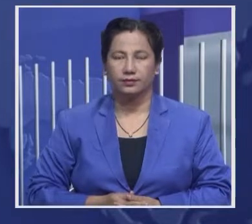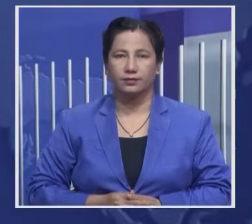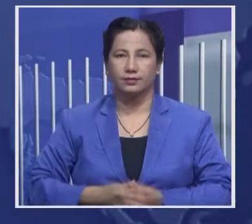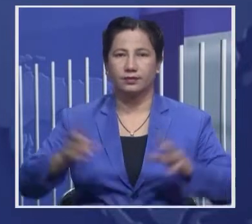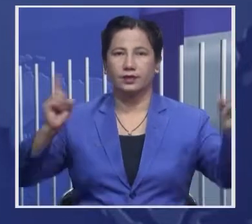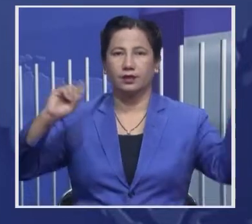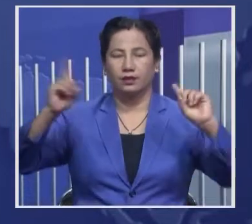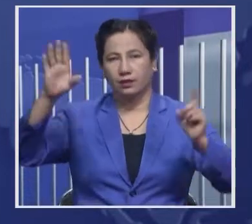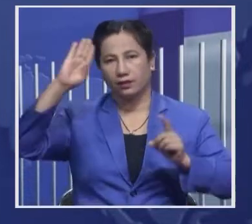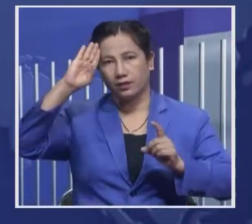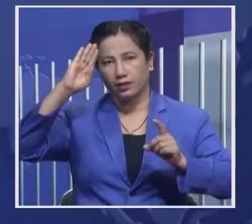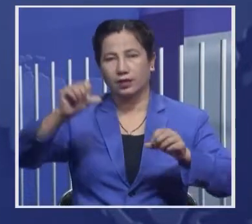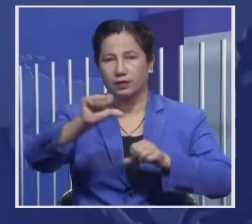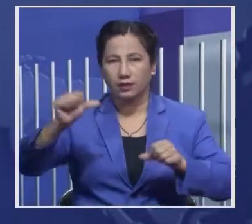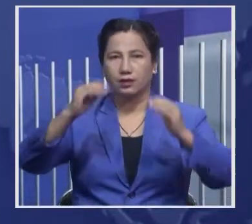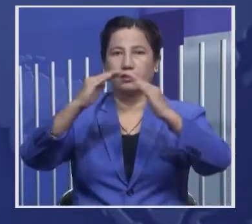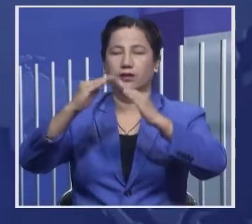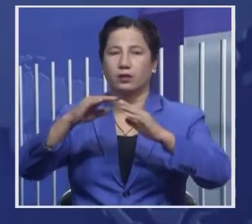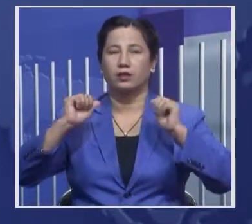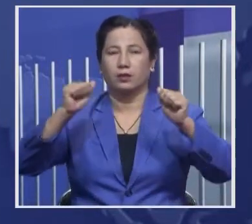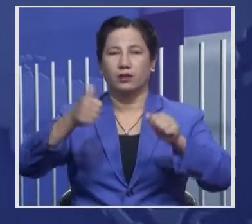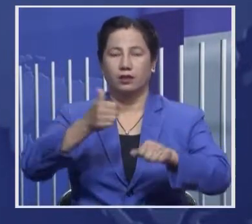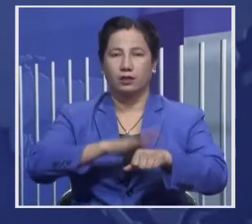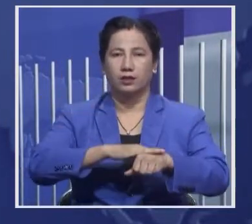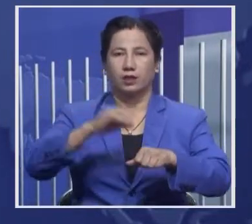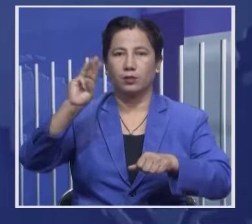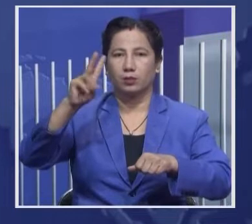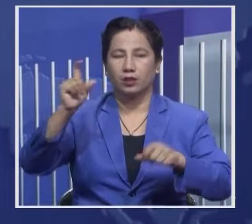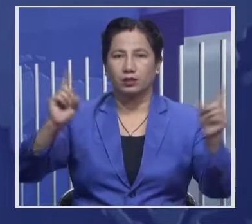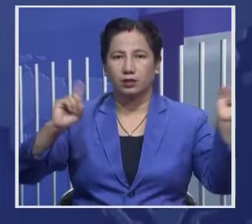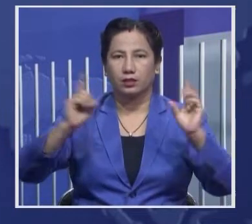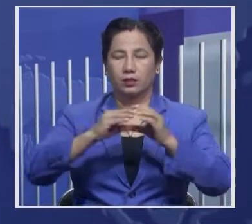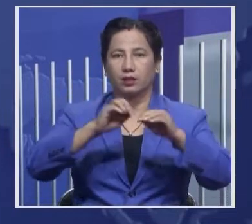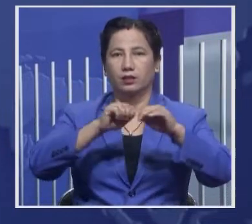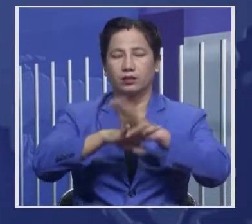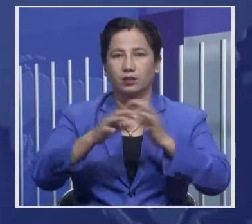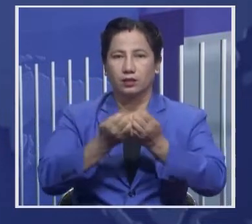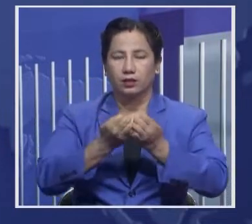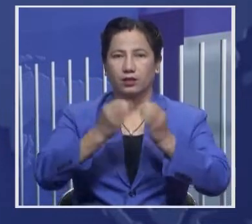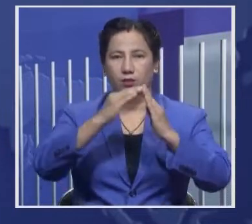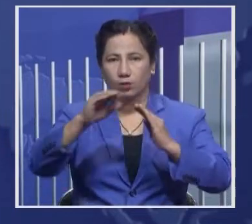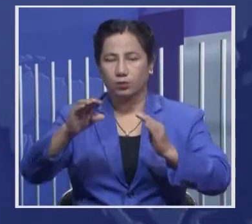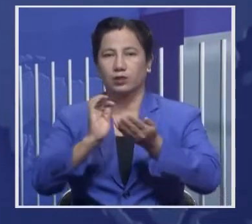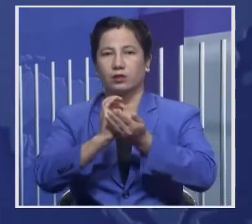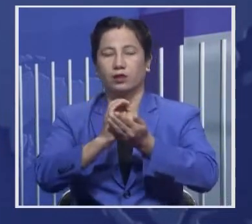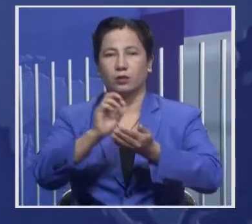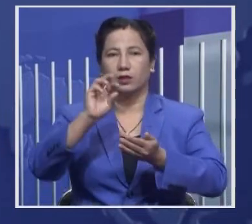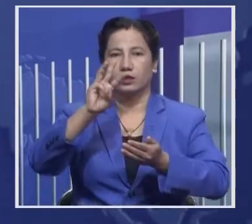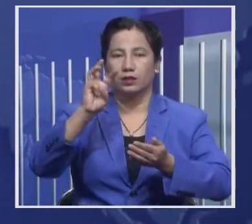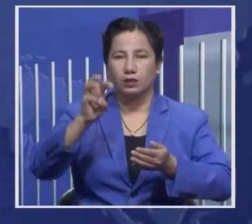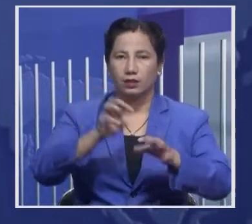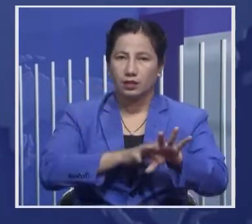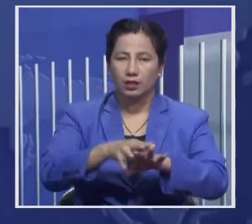नगर सरकार जनताको घर घर भन्ने अभियानका साथ अछामको मंगलसेन नगरपालिकाले सञ्चालन गरेको घुम्ती सेवाबाट 3,500 भन्दा